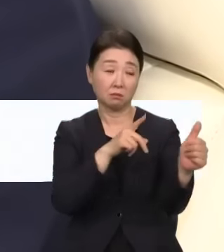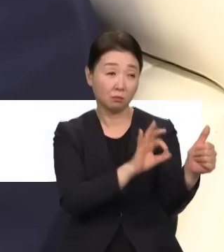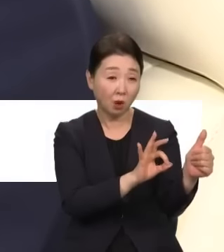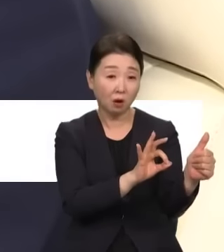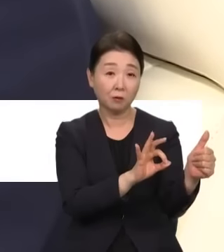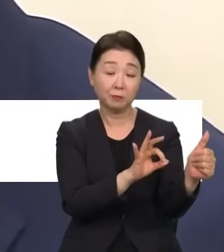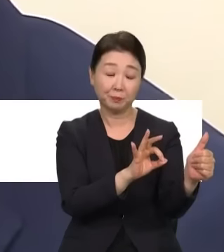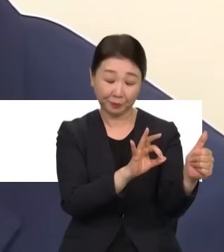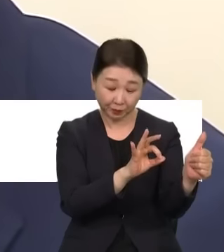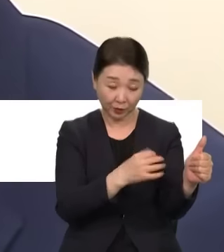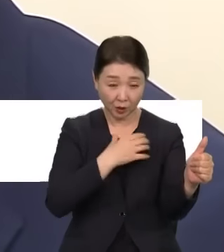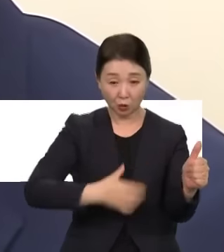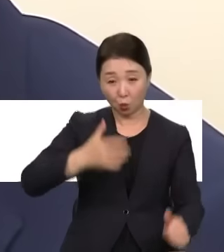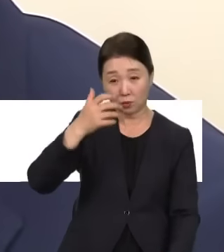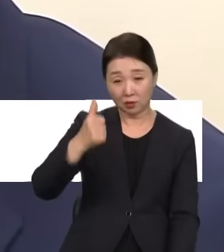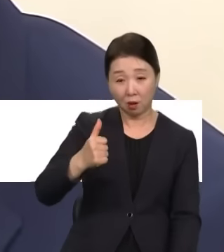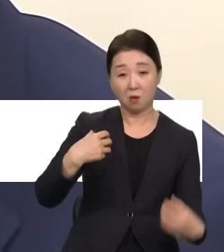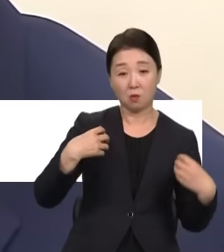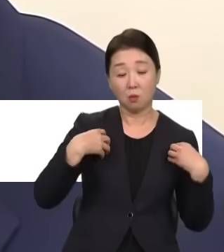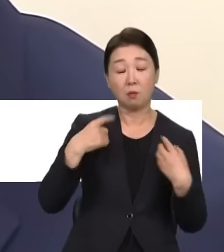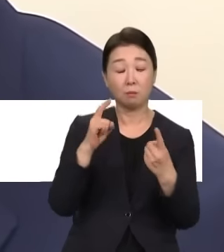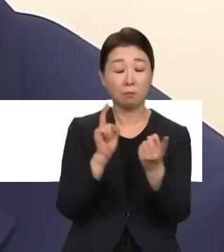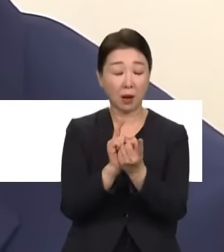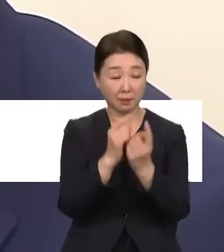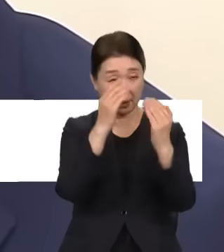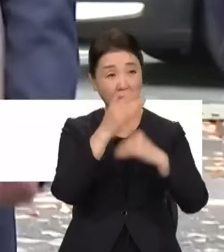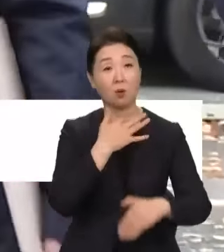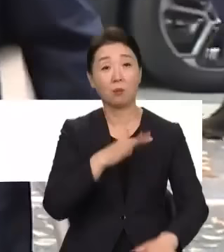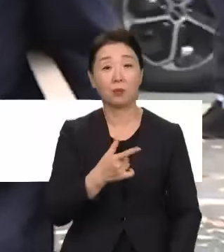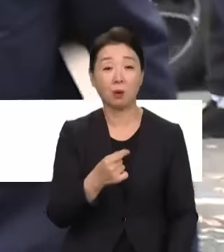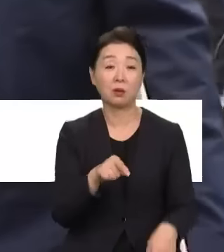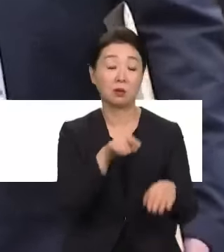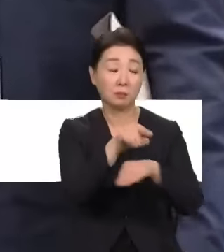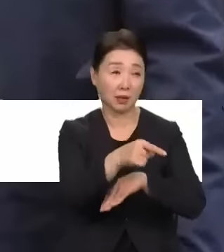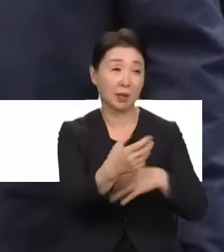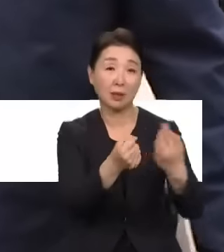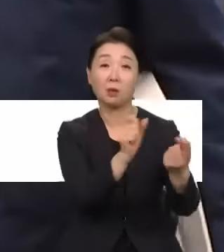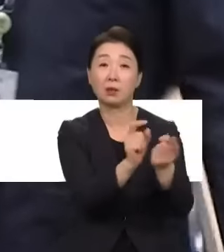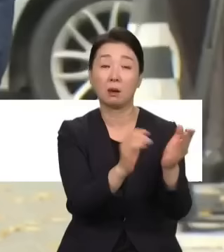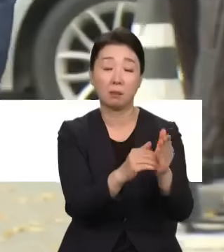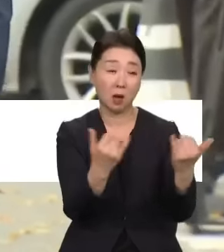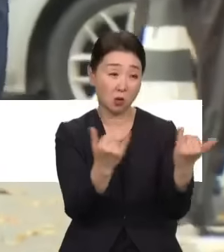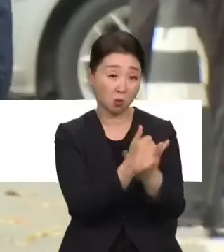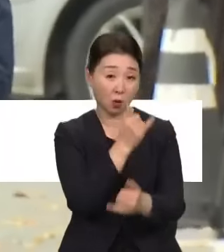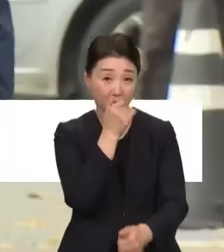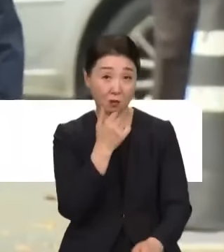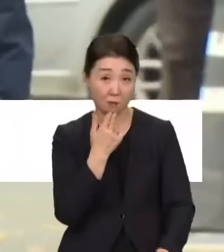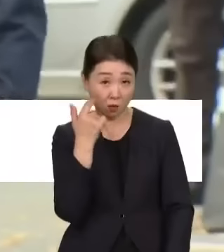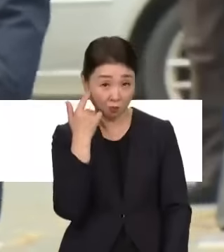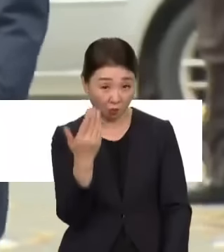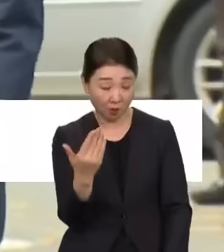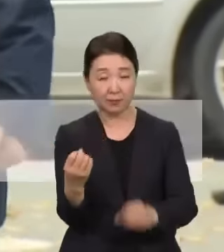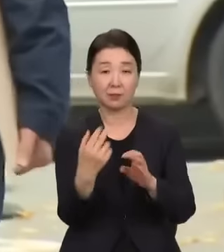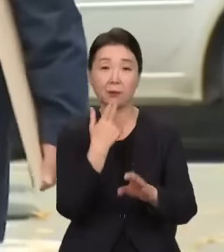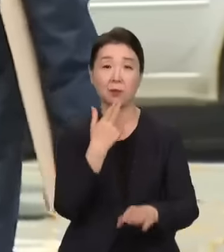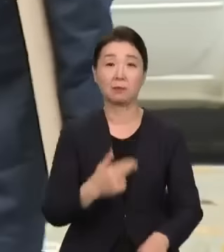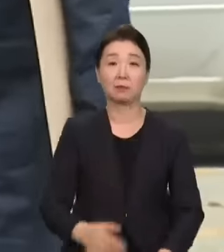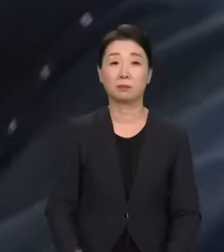도청지사 집무실에서 만난 기록이 없다고 답했지만 도청 밖에서 따로 만났거나 통화한 적이 있느냐는 질문에는 답하지